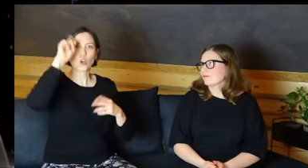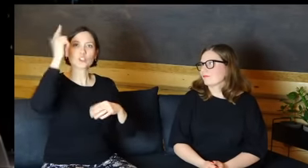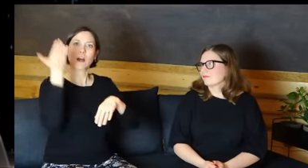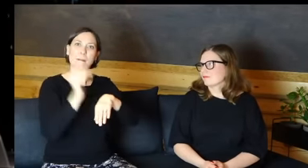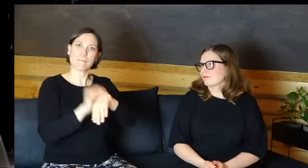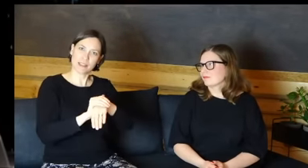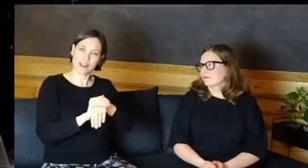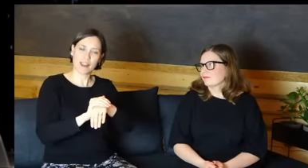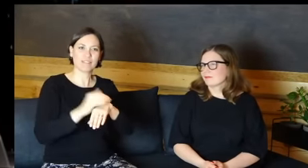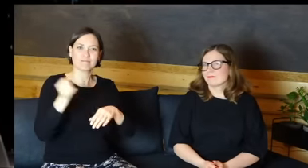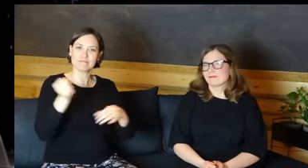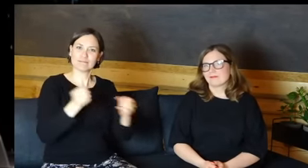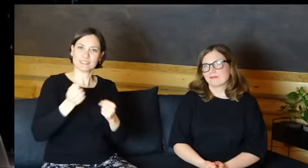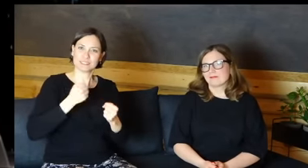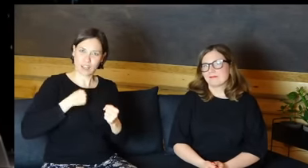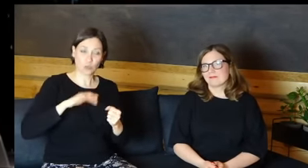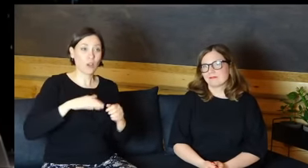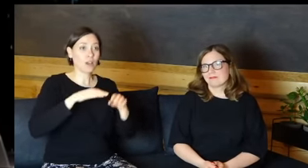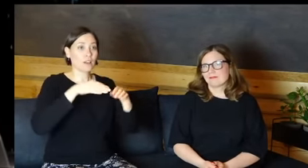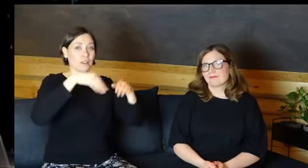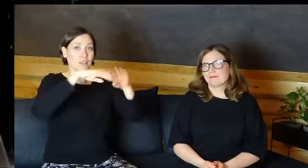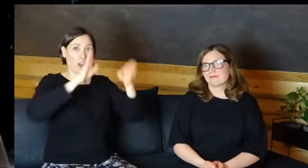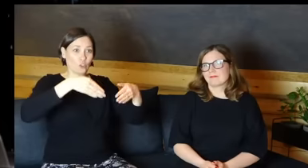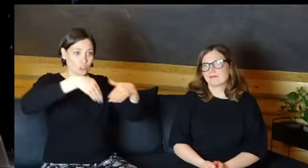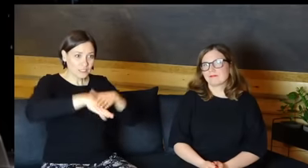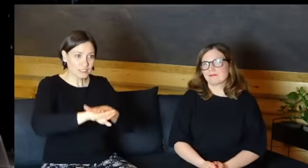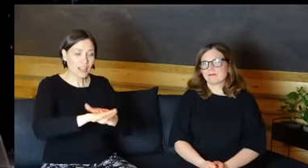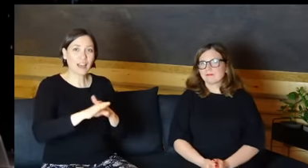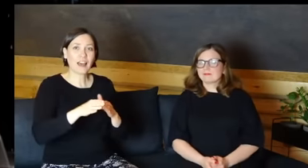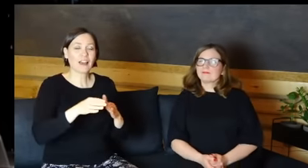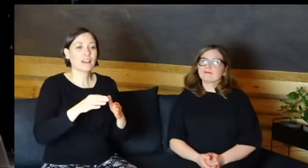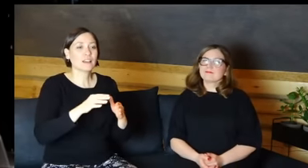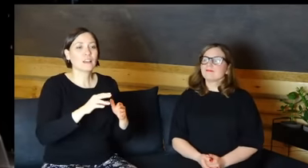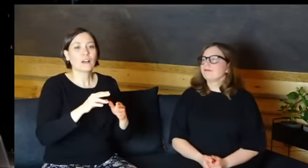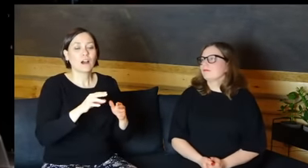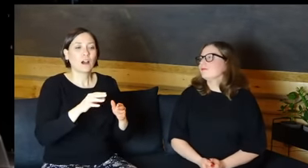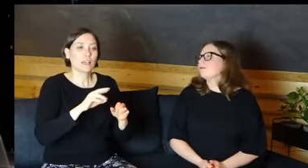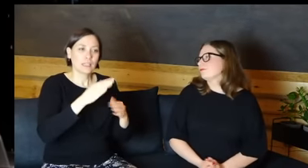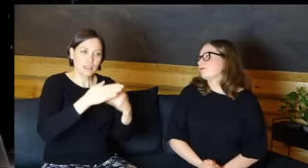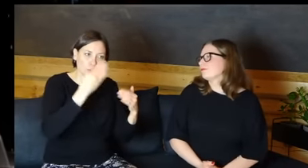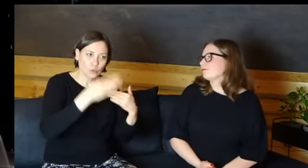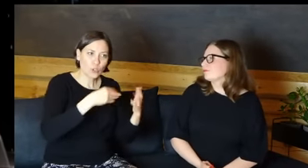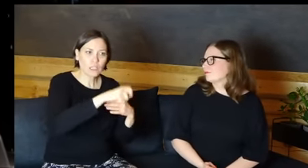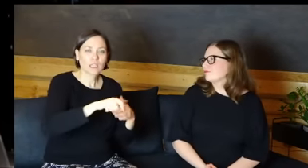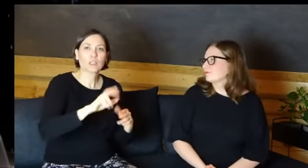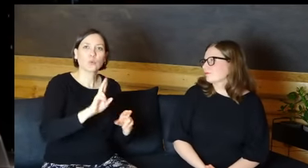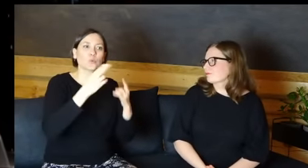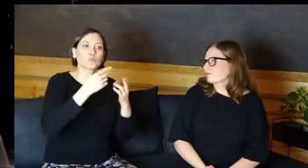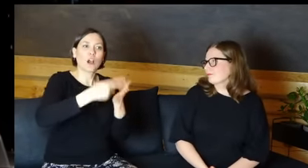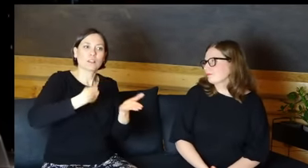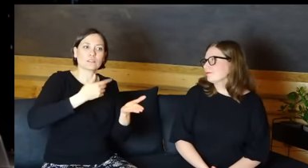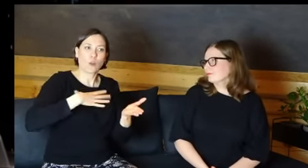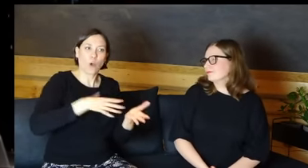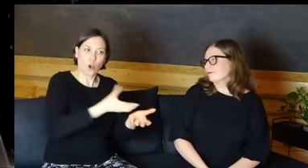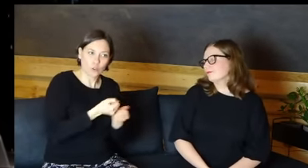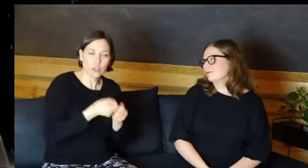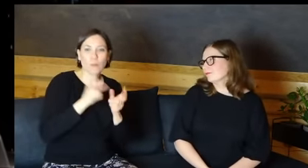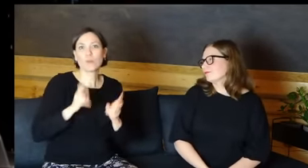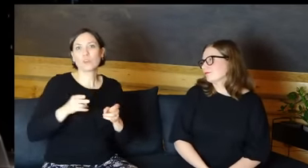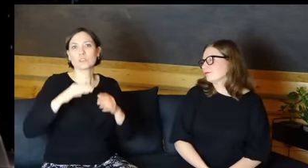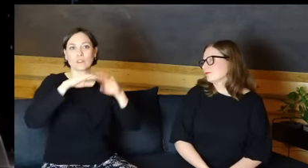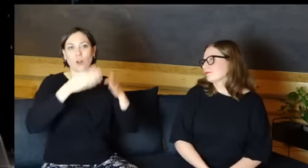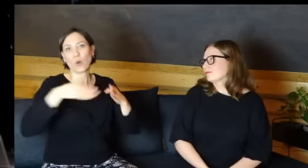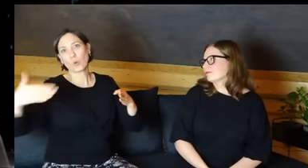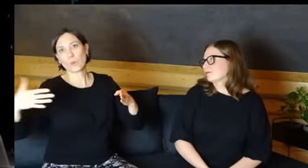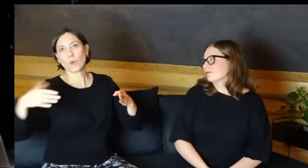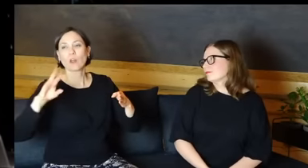sisältä. Moni on ottanut uusia haasteita vastaan ja kehittynyt ja myöskin talon ulkopuolelta on sitten tullut uutta